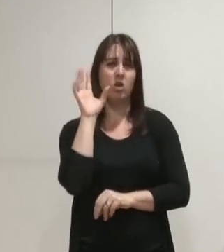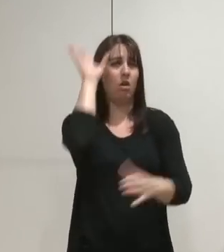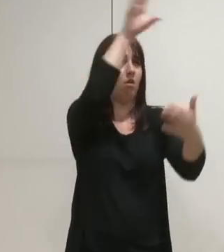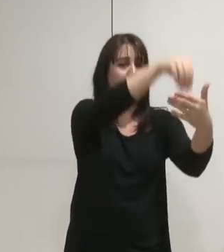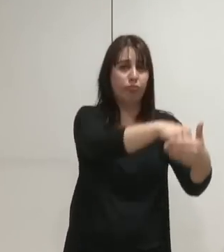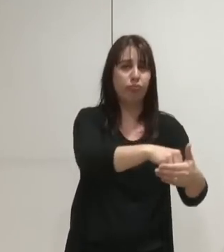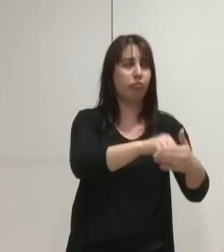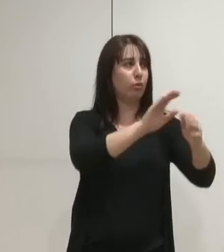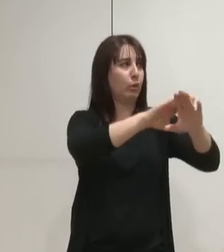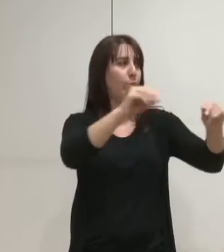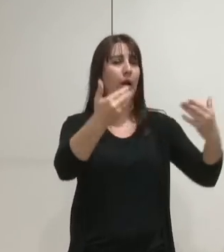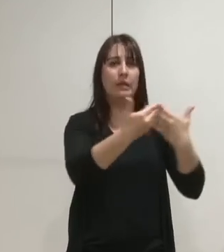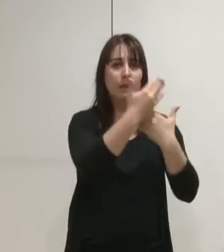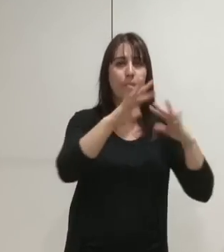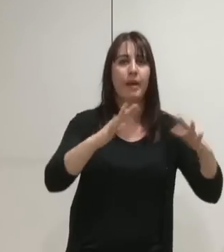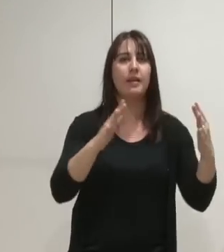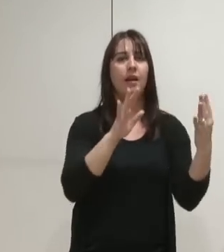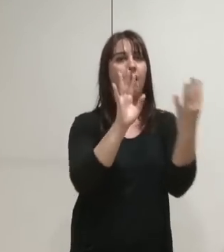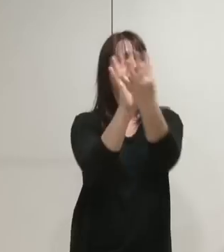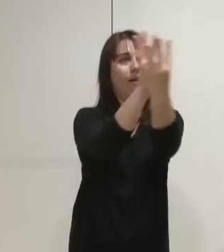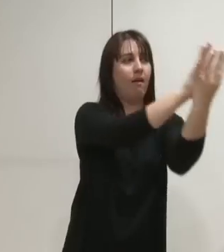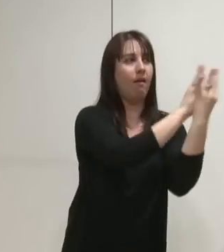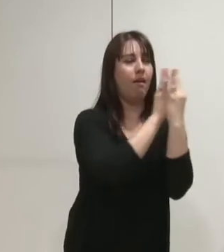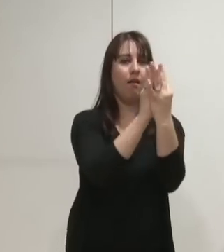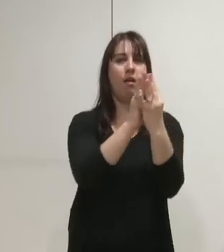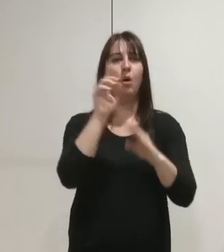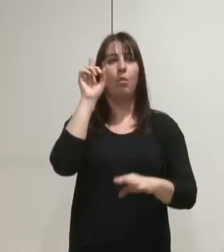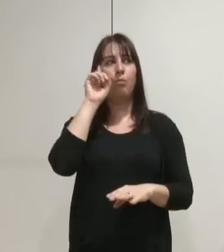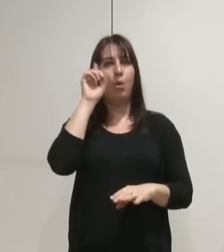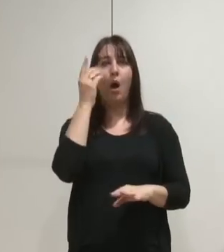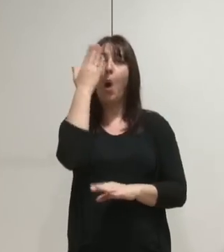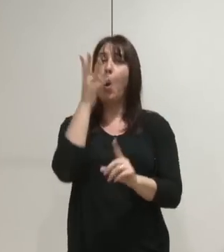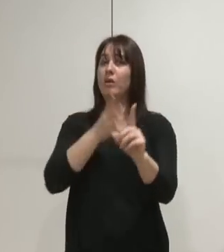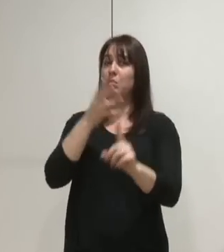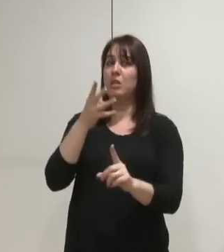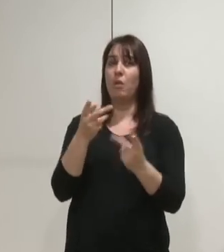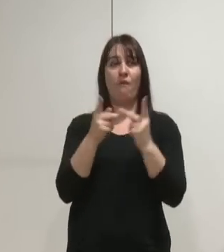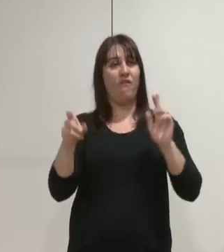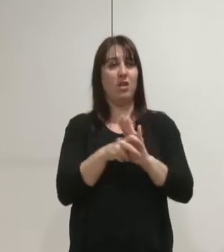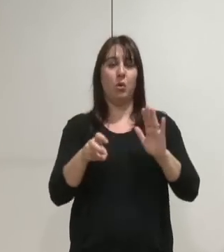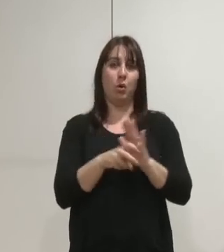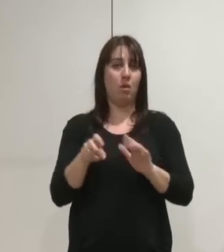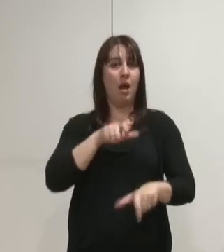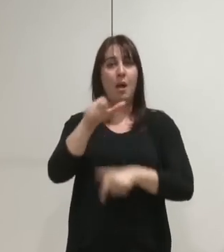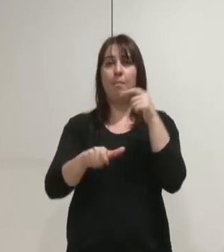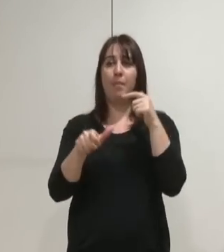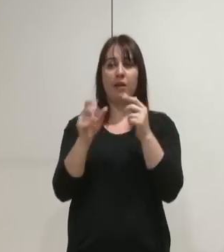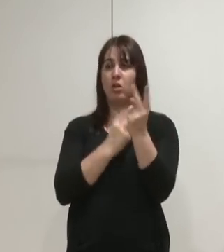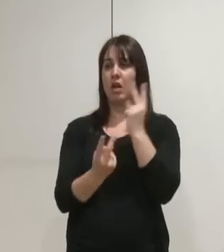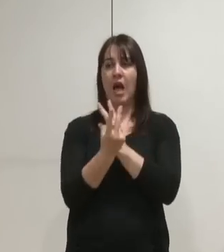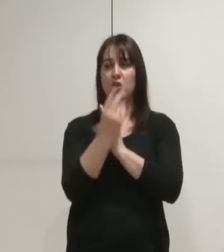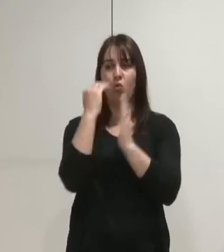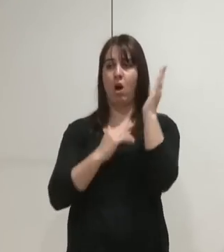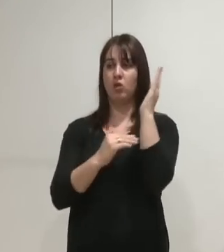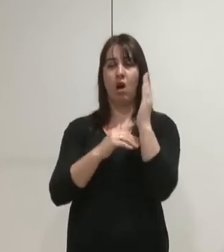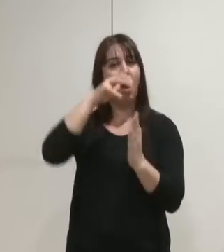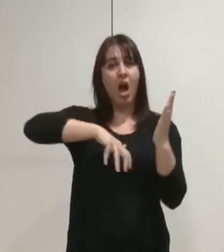et des des rencontres qu'elle a pu faire puisque comme toute autrre mission pour la ville de Grenoble les adjoints font des rapports et